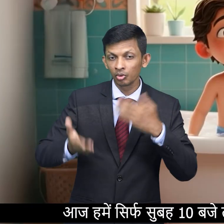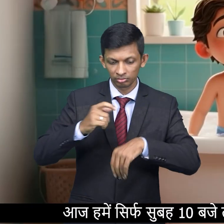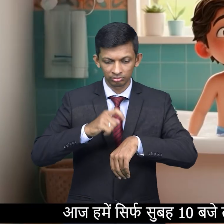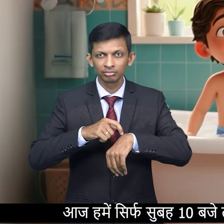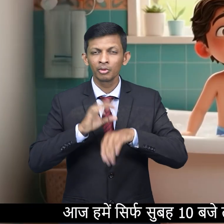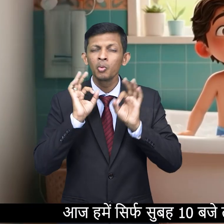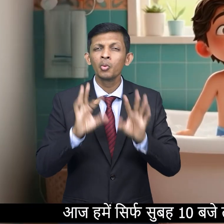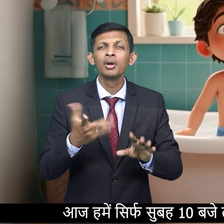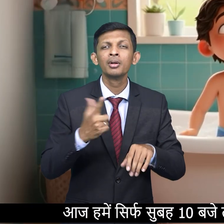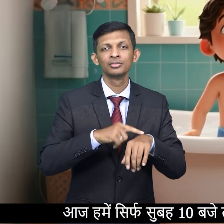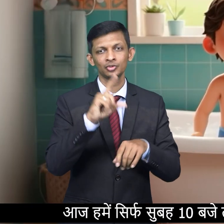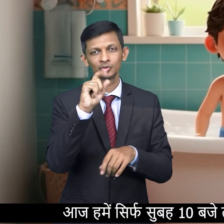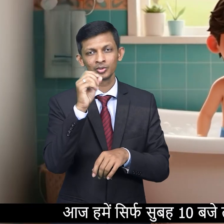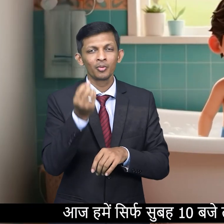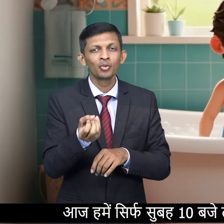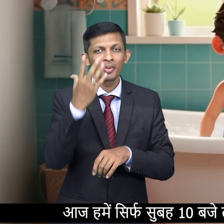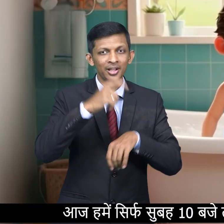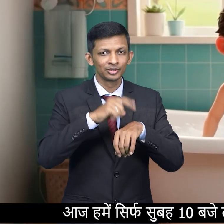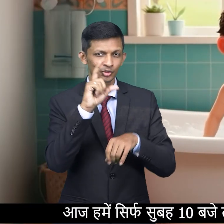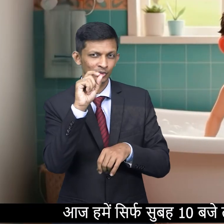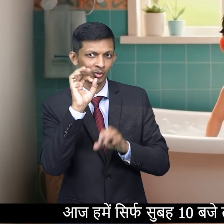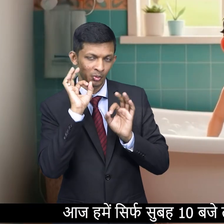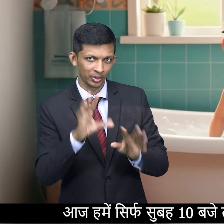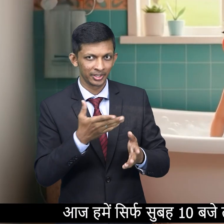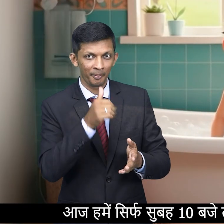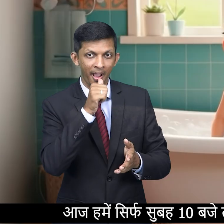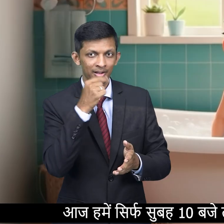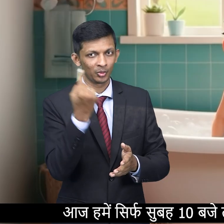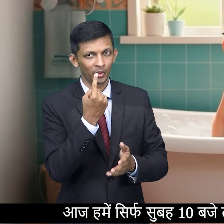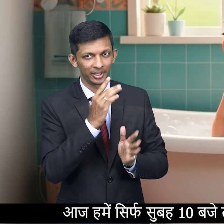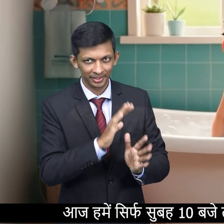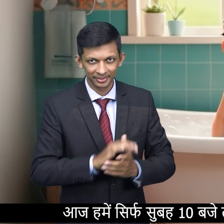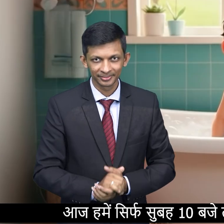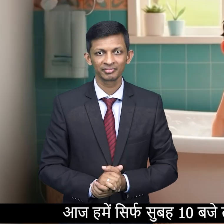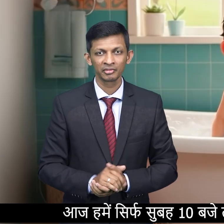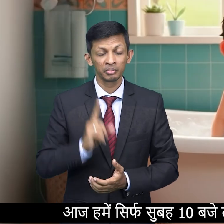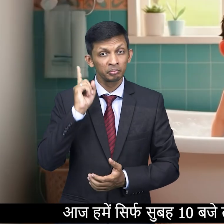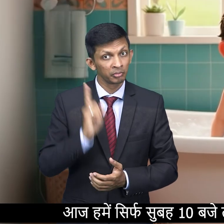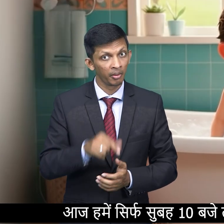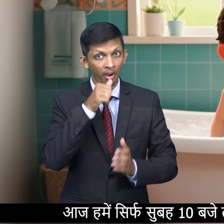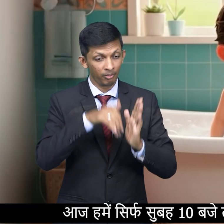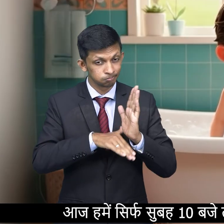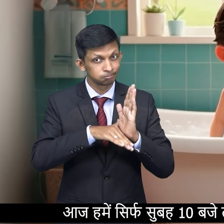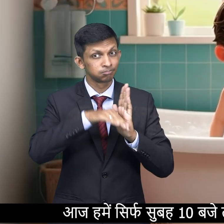आज हमें सिर्फ सुबह 10 बजे तक ही पानी मिलेगा। मुझे जल्दी से बर्तन भरने हैं।